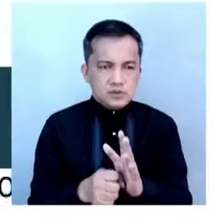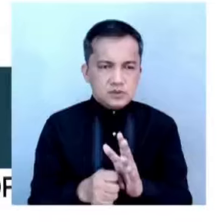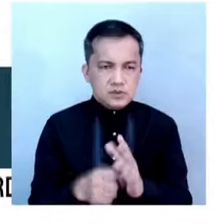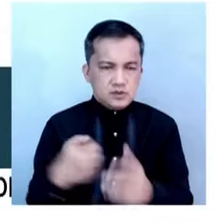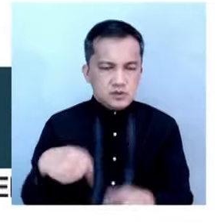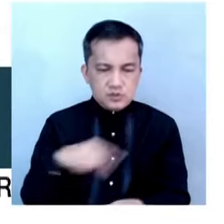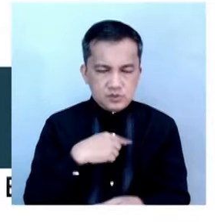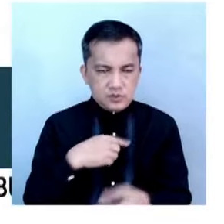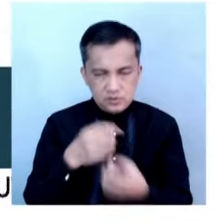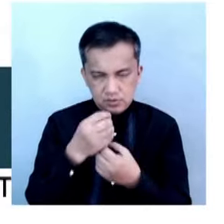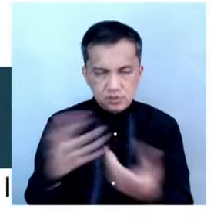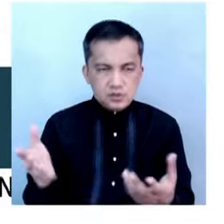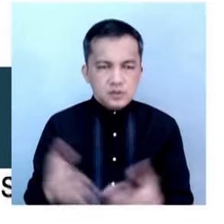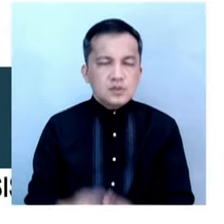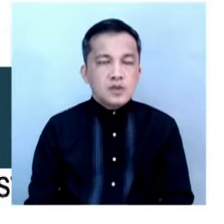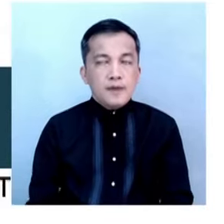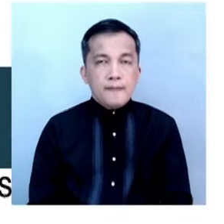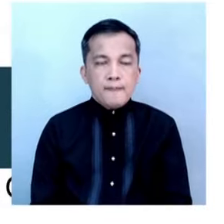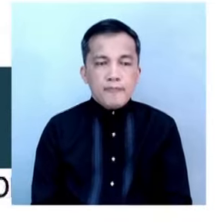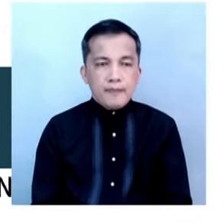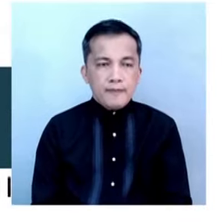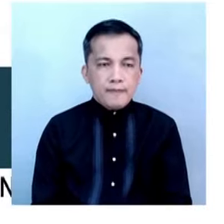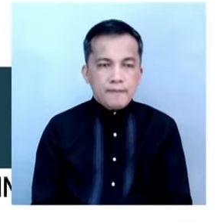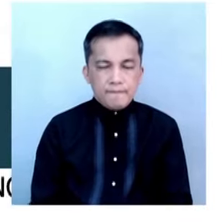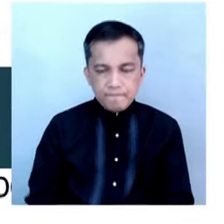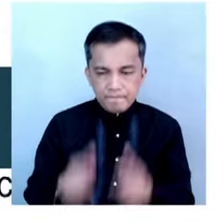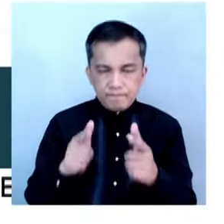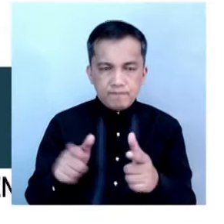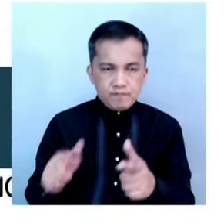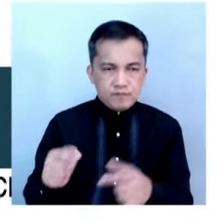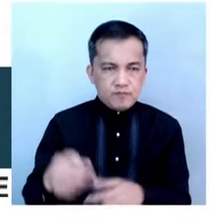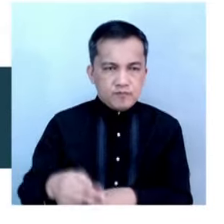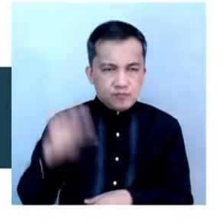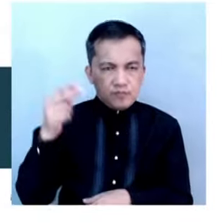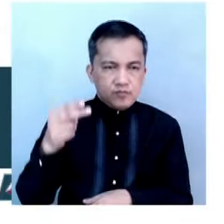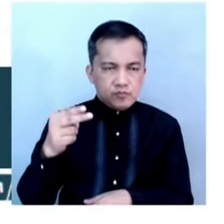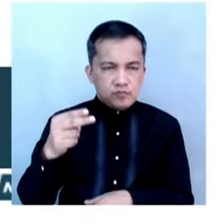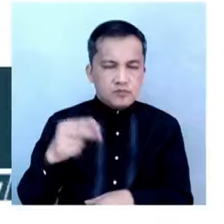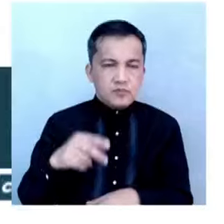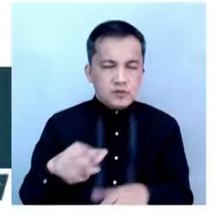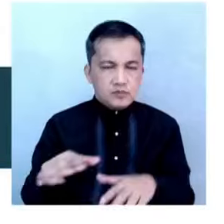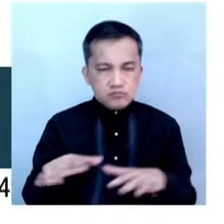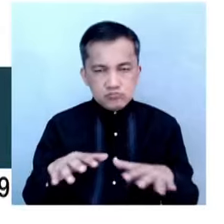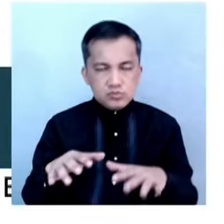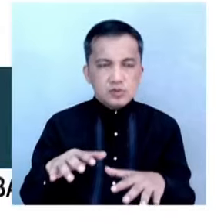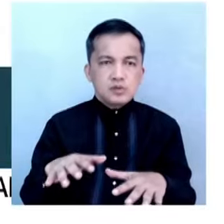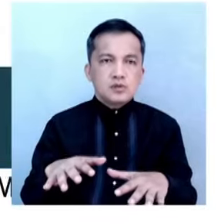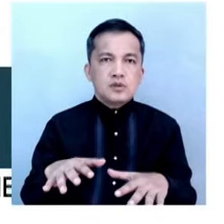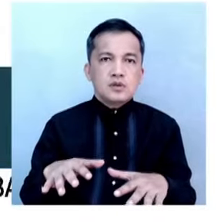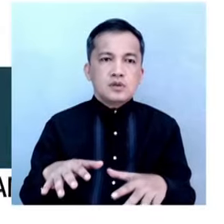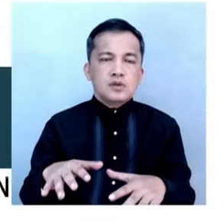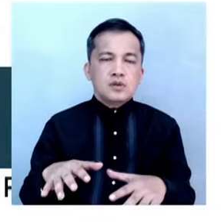natin mga informations ay, hey, look, mataas yung earthquake activities, mataas yung